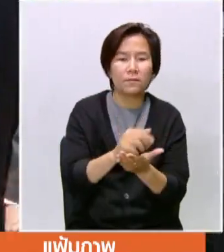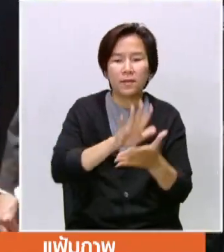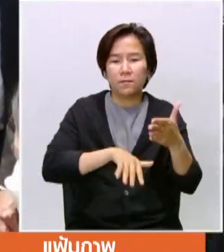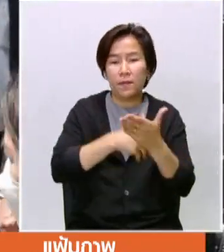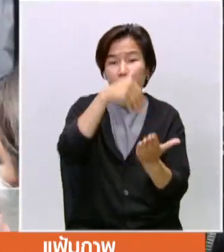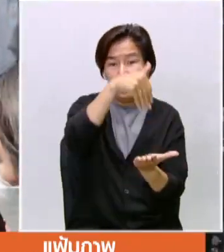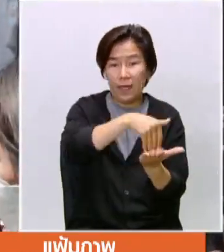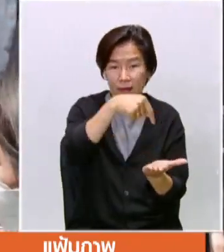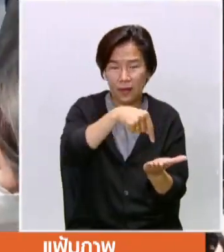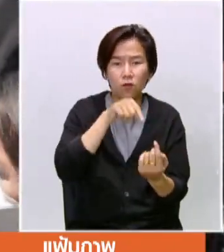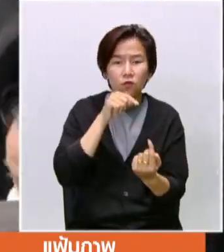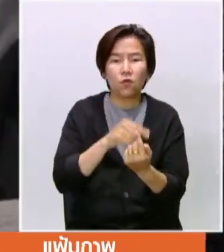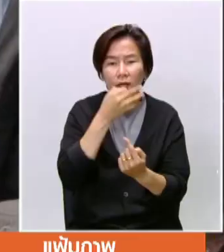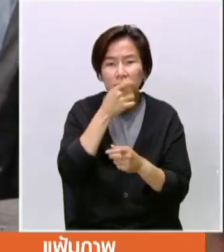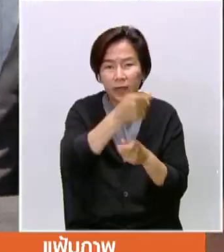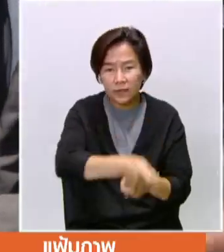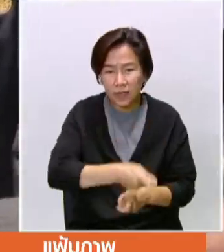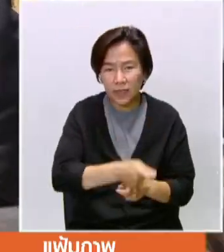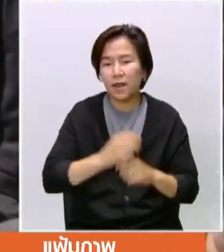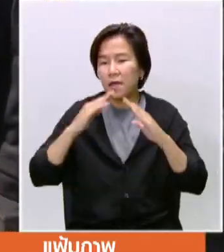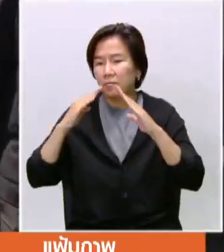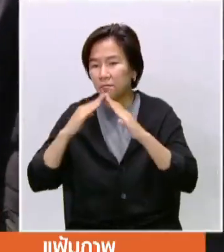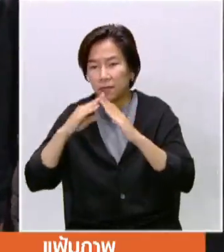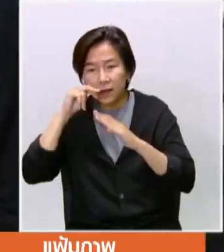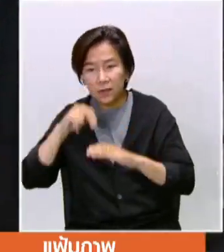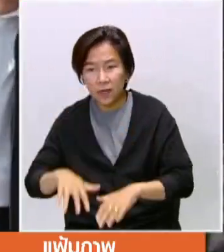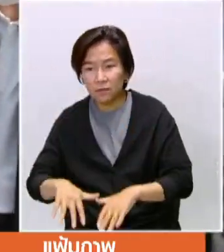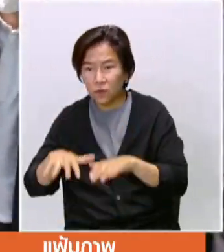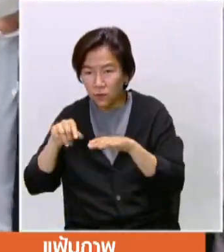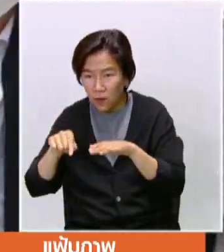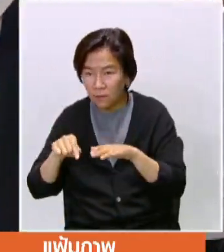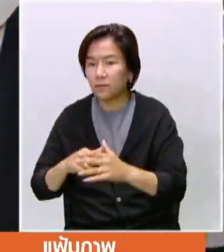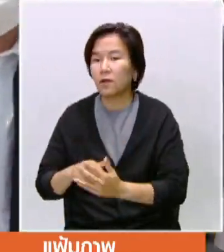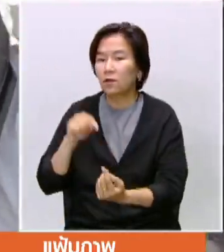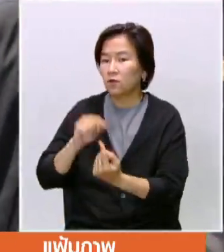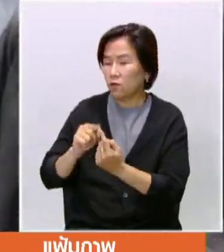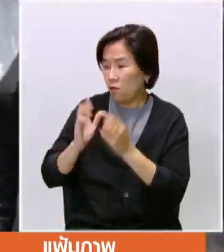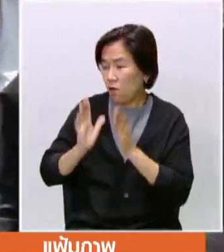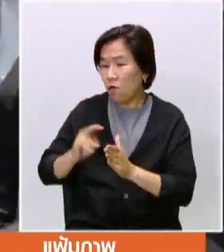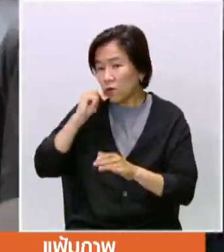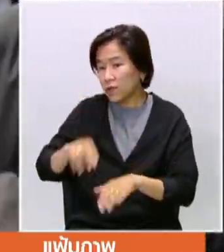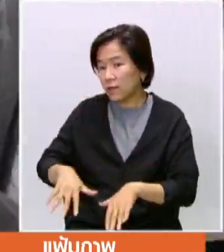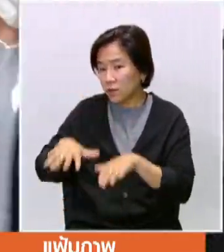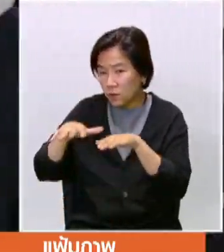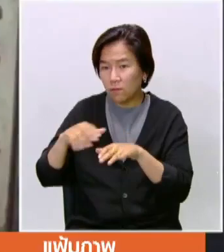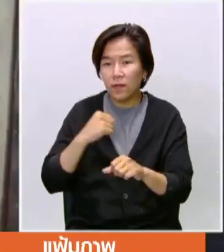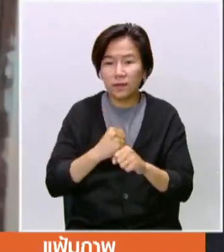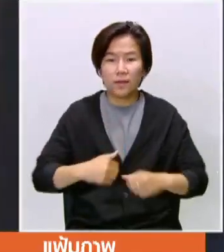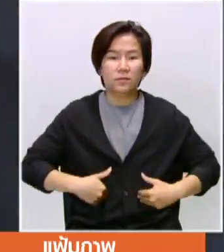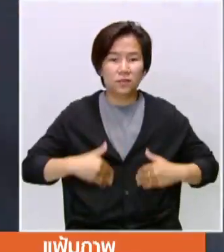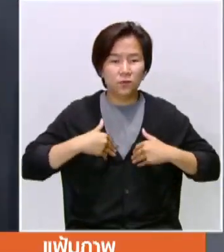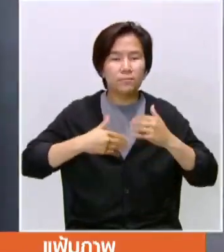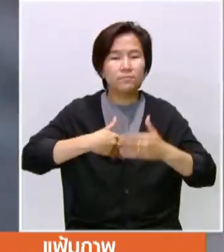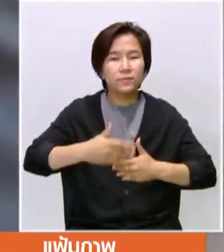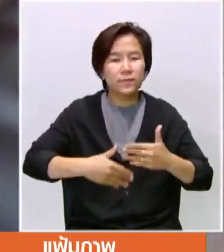ผลกระทบนะคะทั้งพื้นที่เกษตรบ้านเรือนที่ได้รับความเสียหายเพื่อให้ผู้ประสบภัยน้ำท่วมทุกคนได้กลับมาเดินหน้าใช้ชีวิ